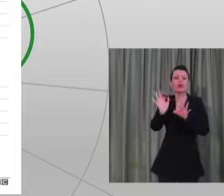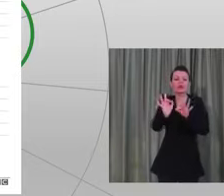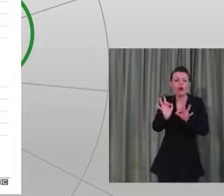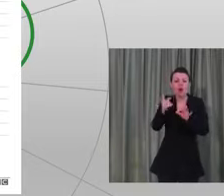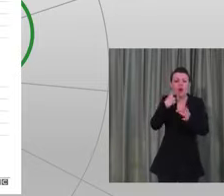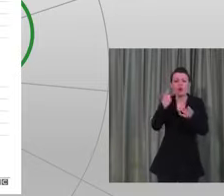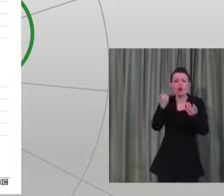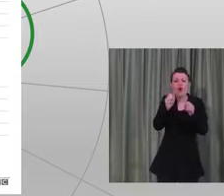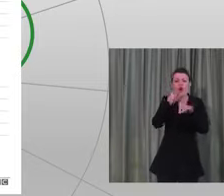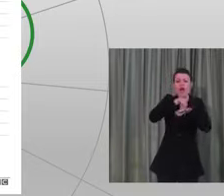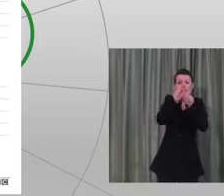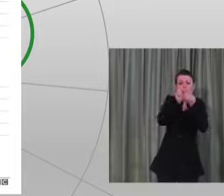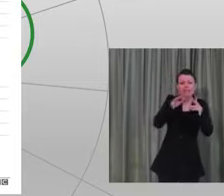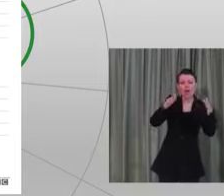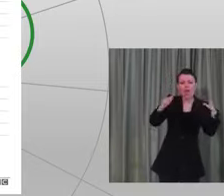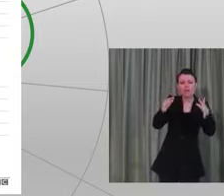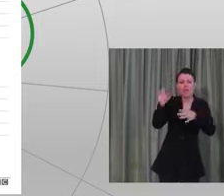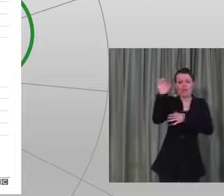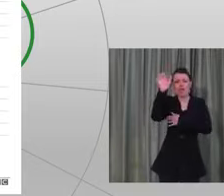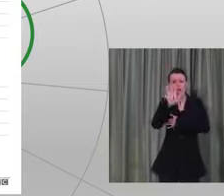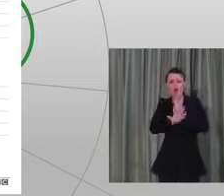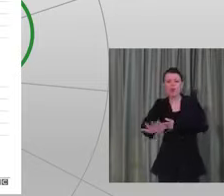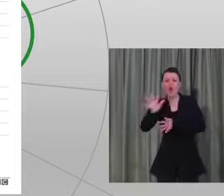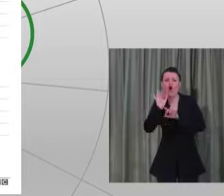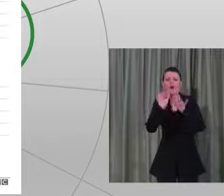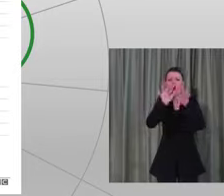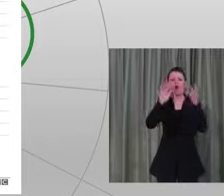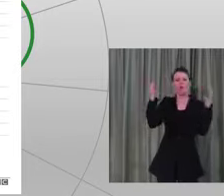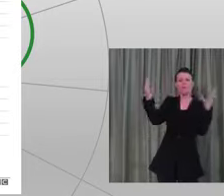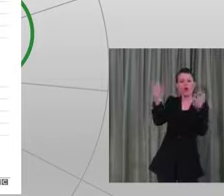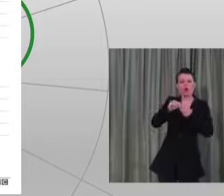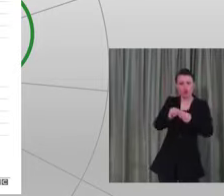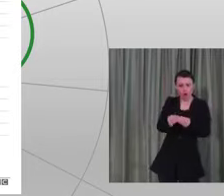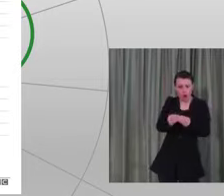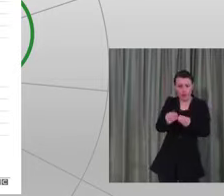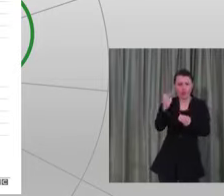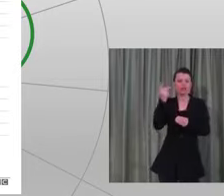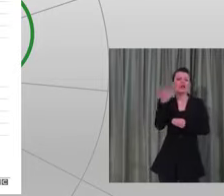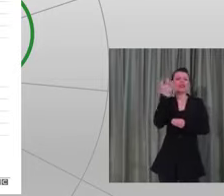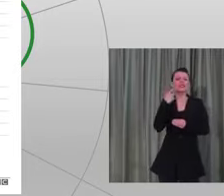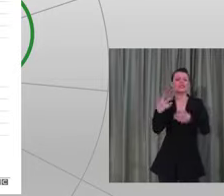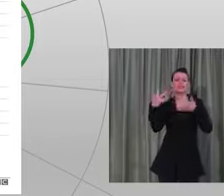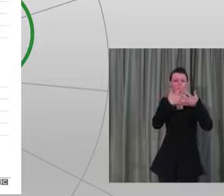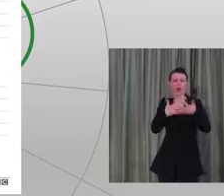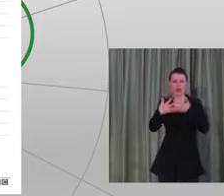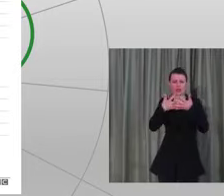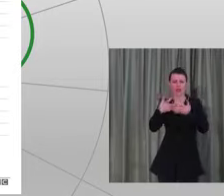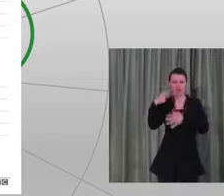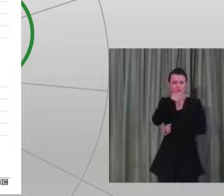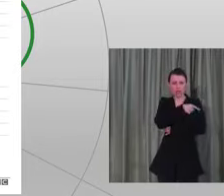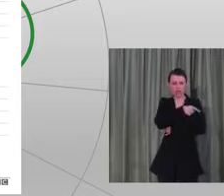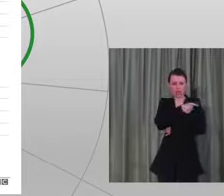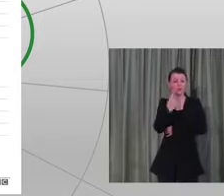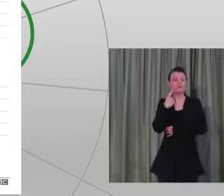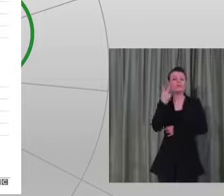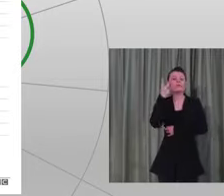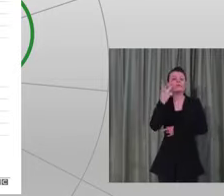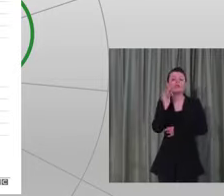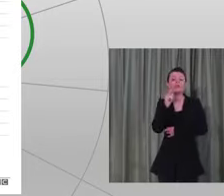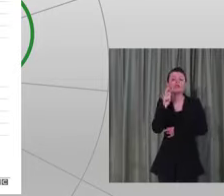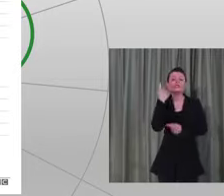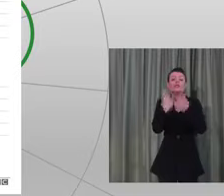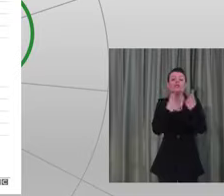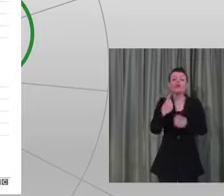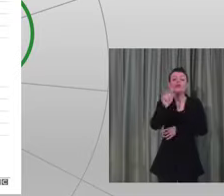europei e internazionali come gli stati uniti d'america e vediamo come per quello che riguarda l'italia abbiamo